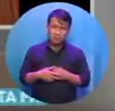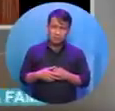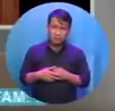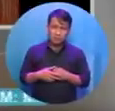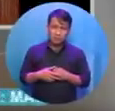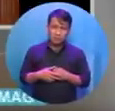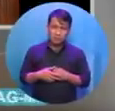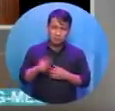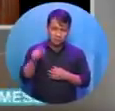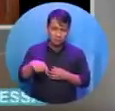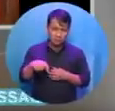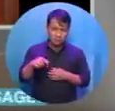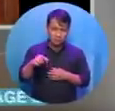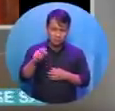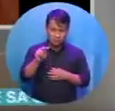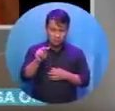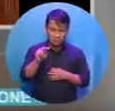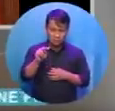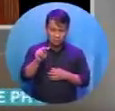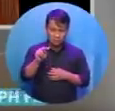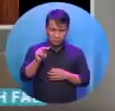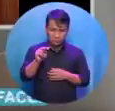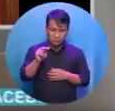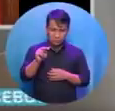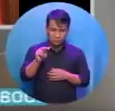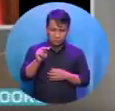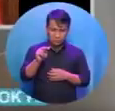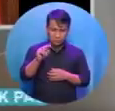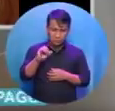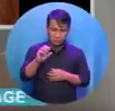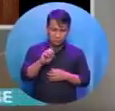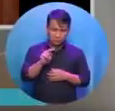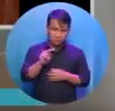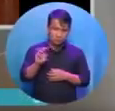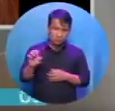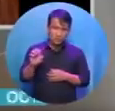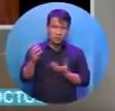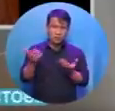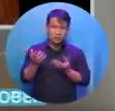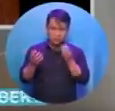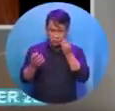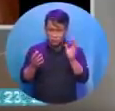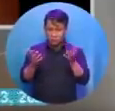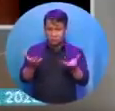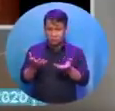Ano po? Dito po sa Kabanatuan, web. Ano? Kabanatuan po. Saan mo gustong umuwi?